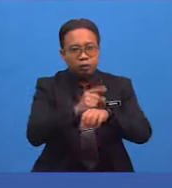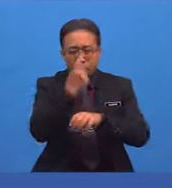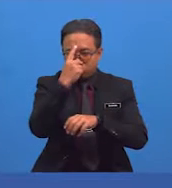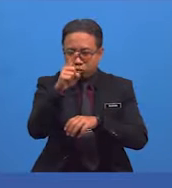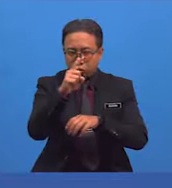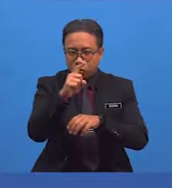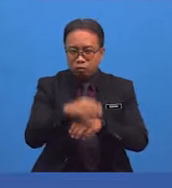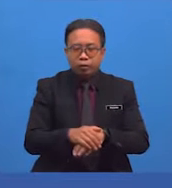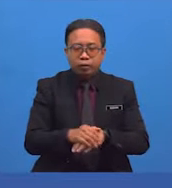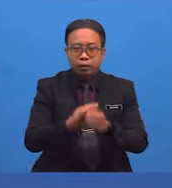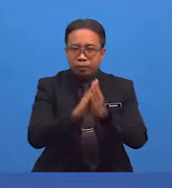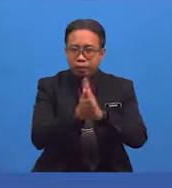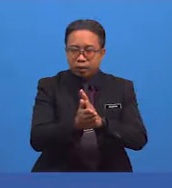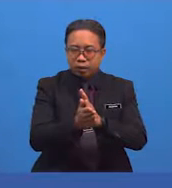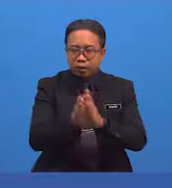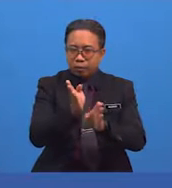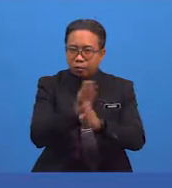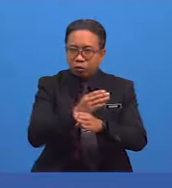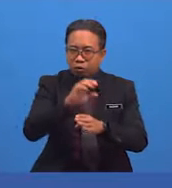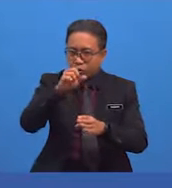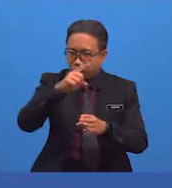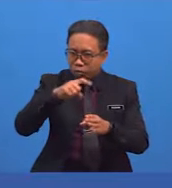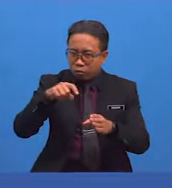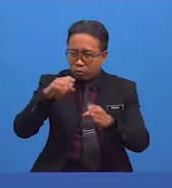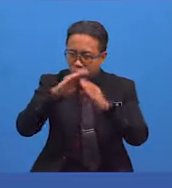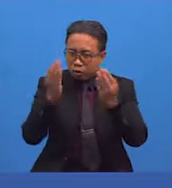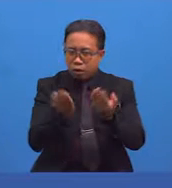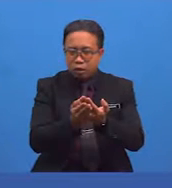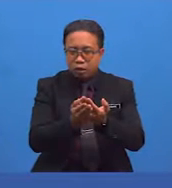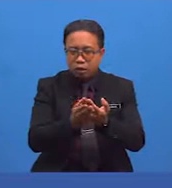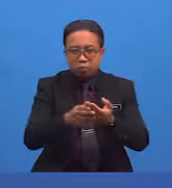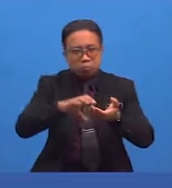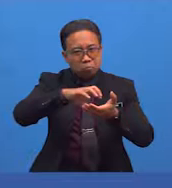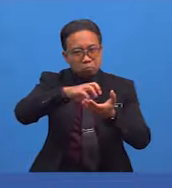untuk mengembalikan bentuk bola pingpong yang kemek.